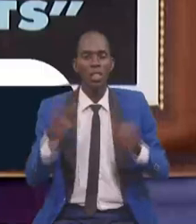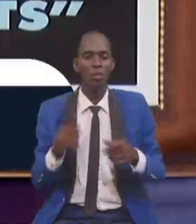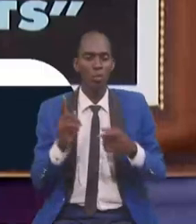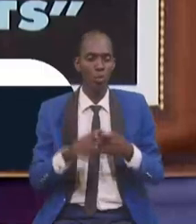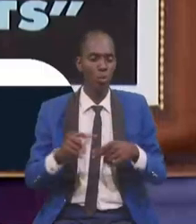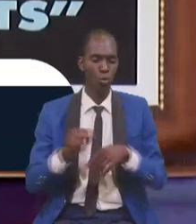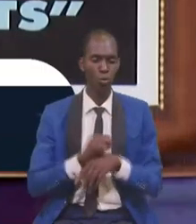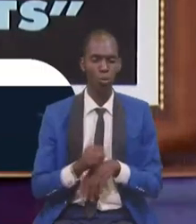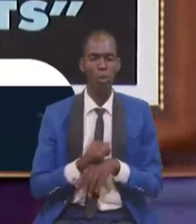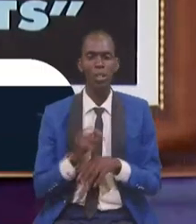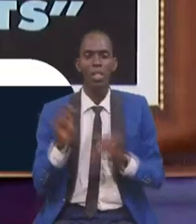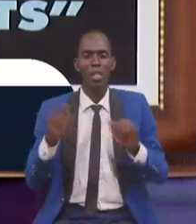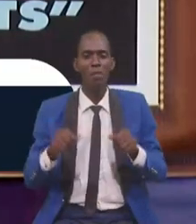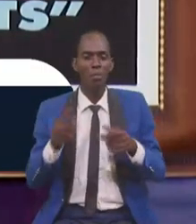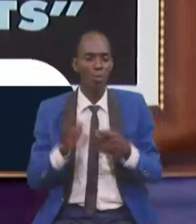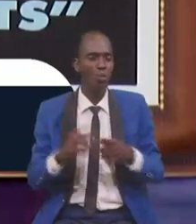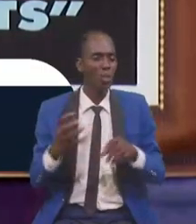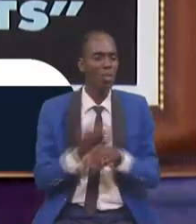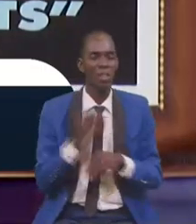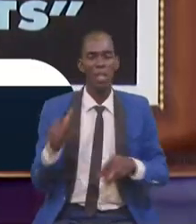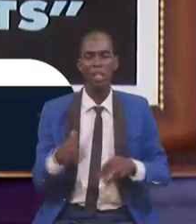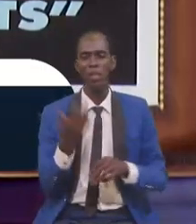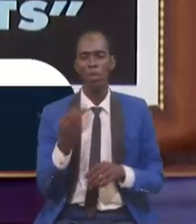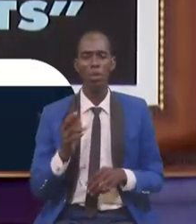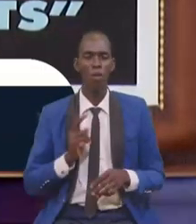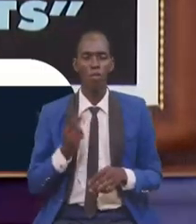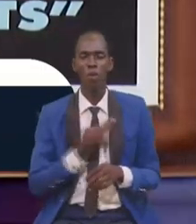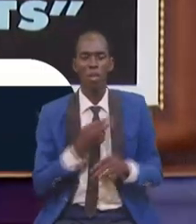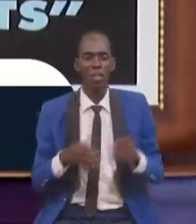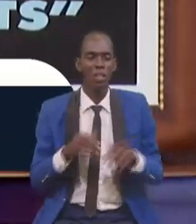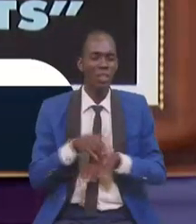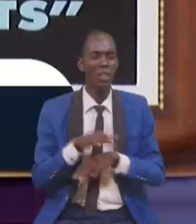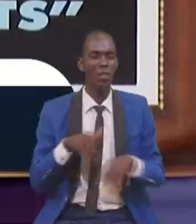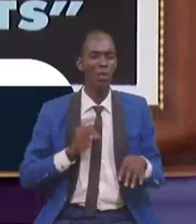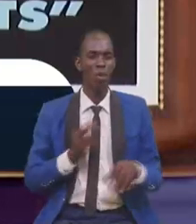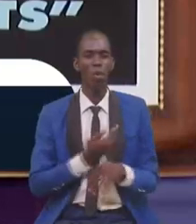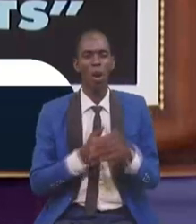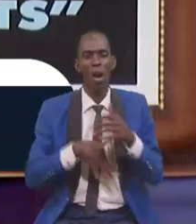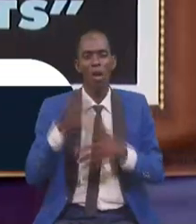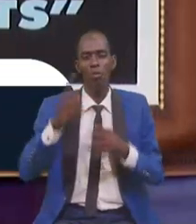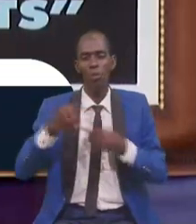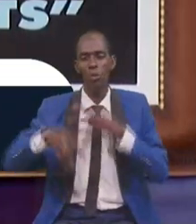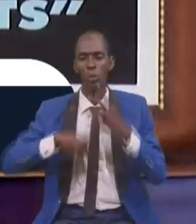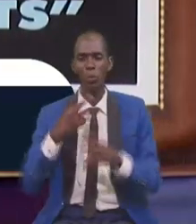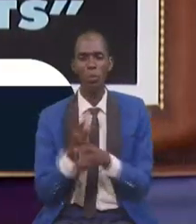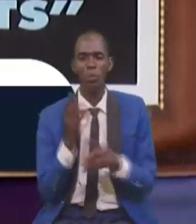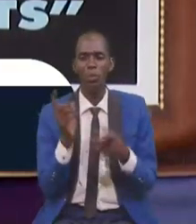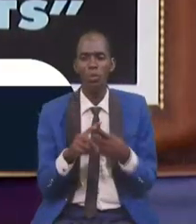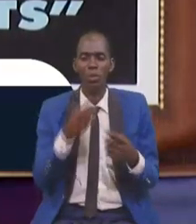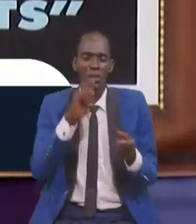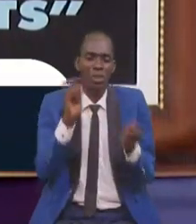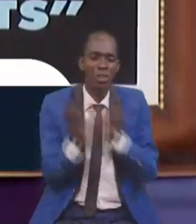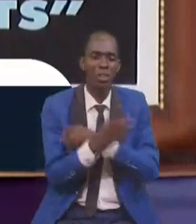de non-instruction, l'heure vient qu'il sera en mesure de nous développer, de nous prendre et nous envoyer vers le monde pour changer